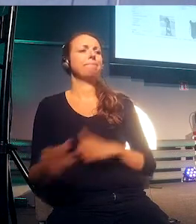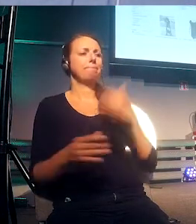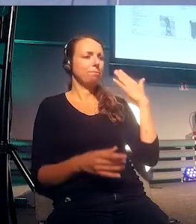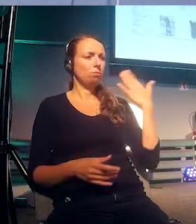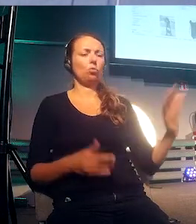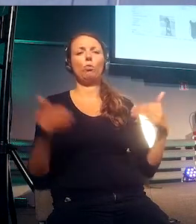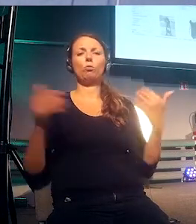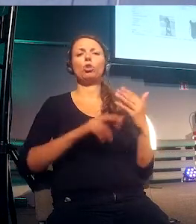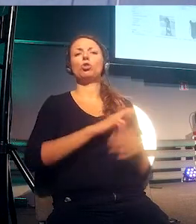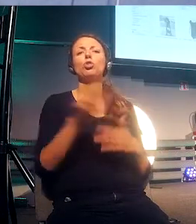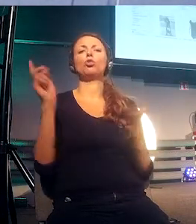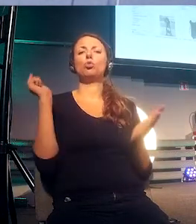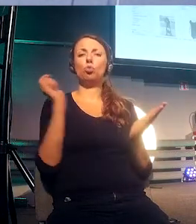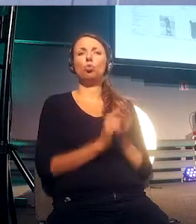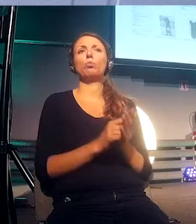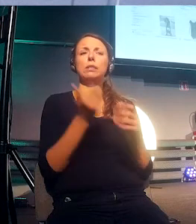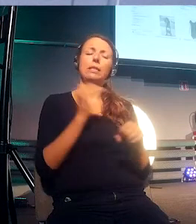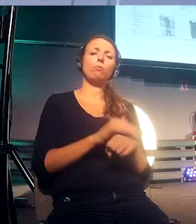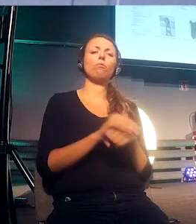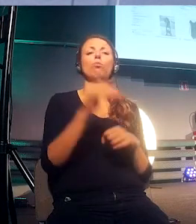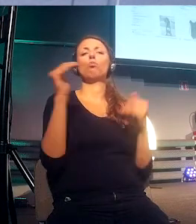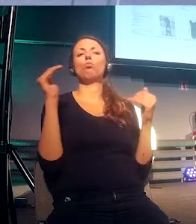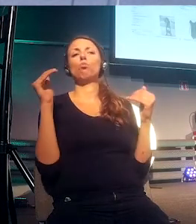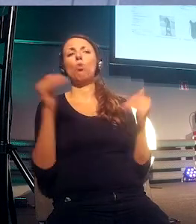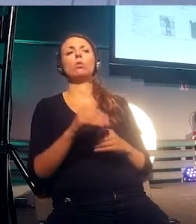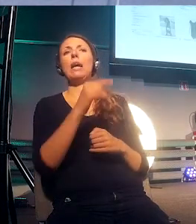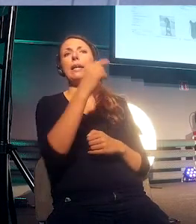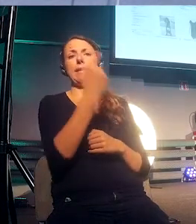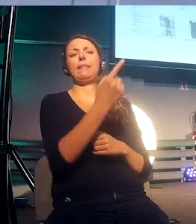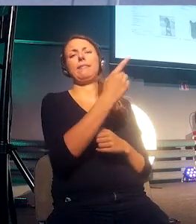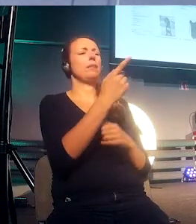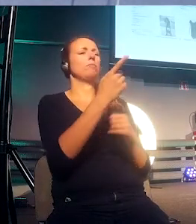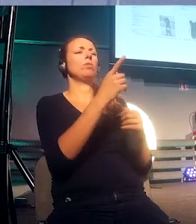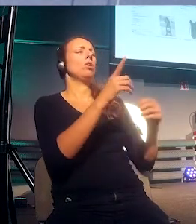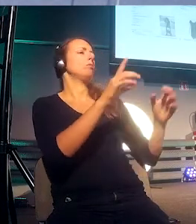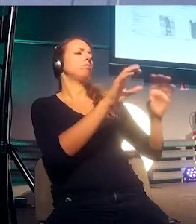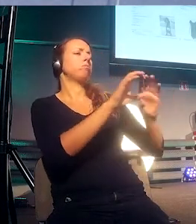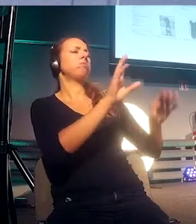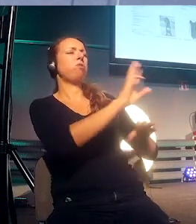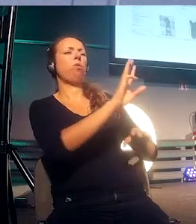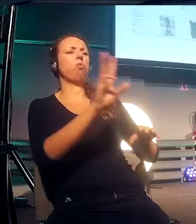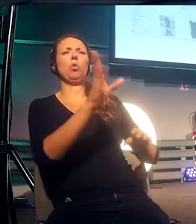możemy sobie zamówić przez jeden kanał dystrybucji, który jest odgórnie